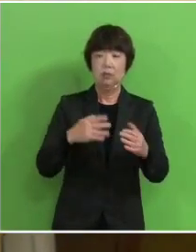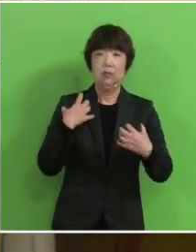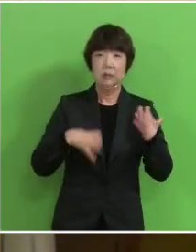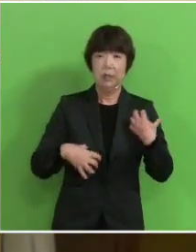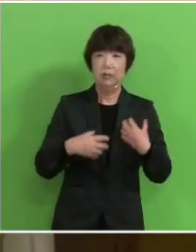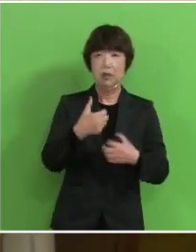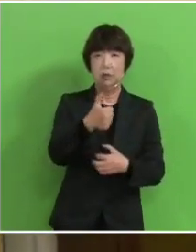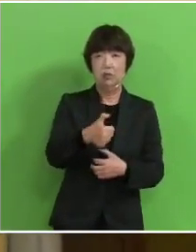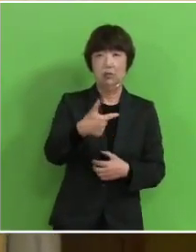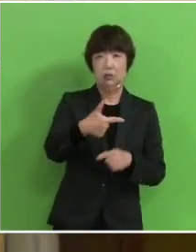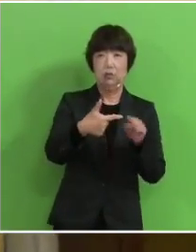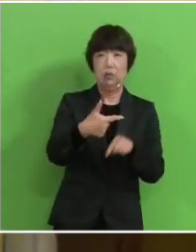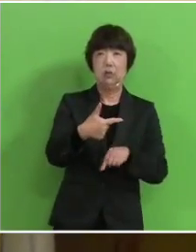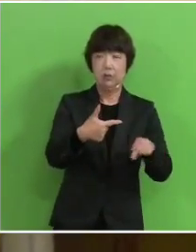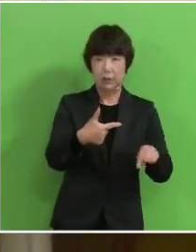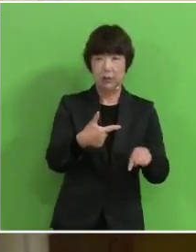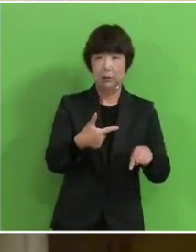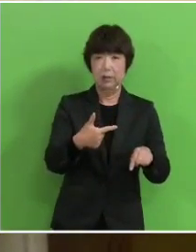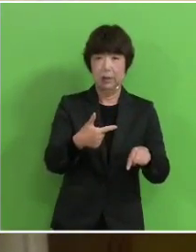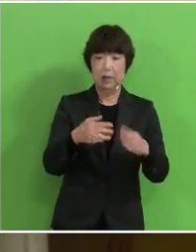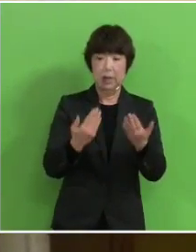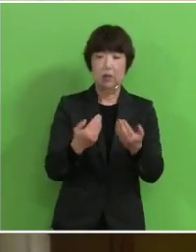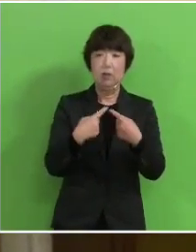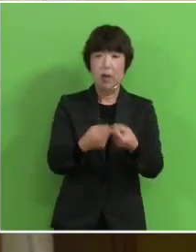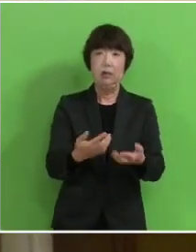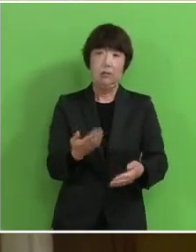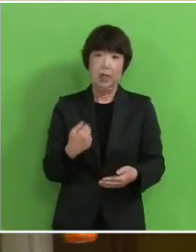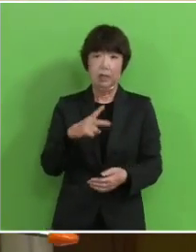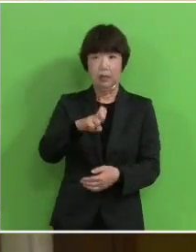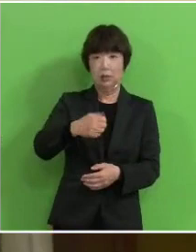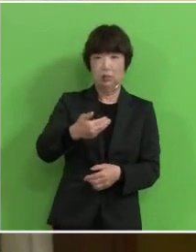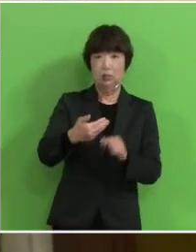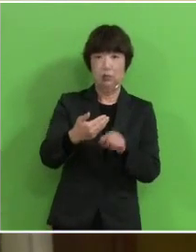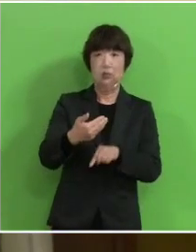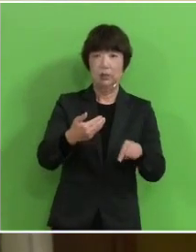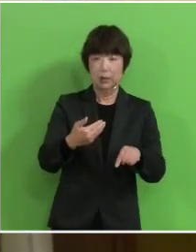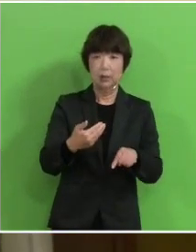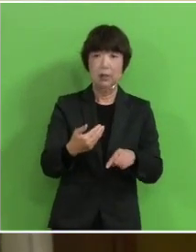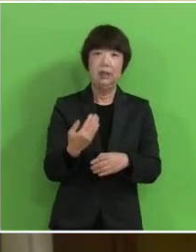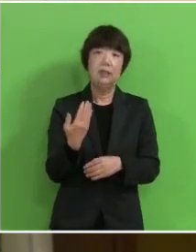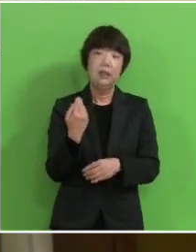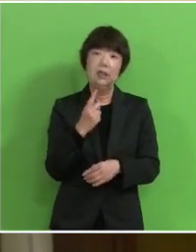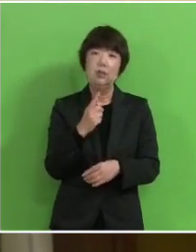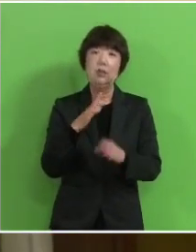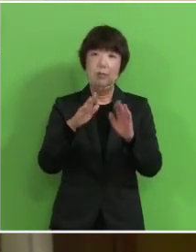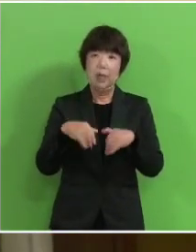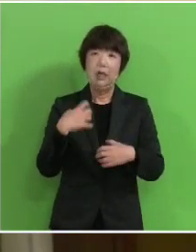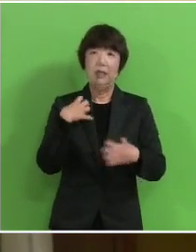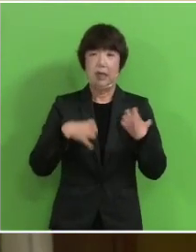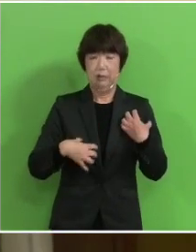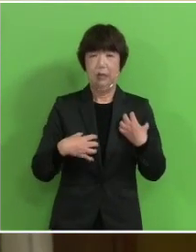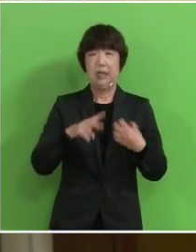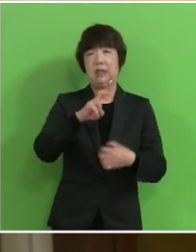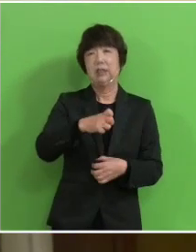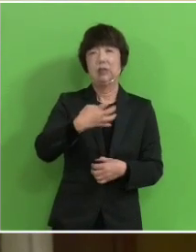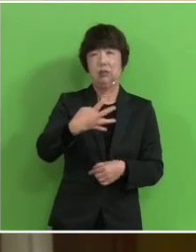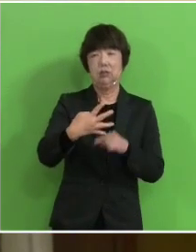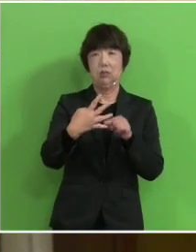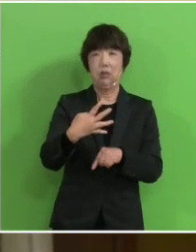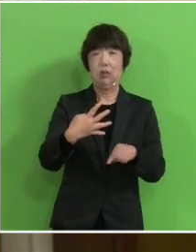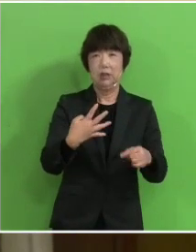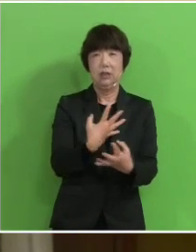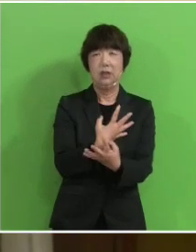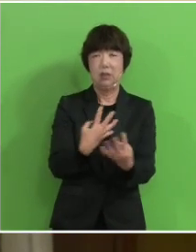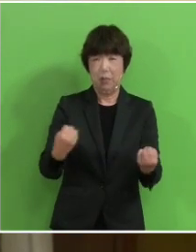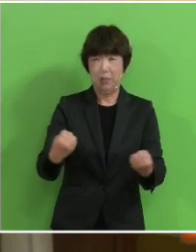56名未就学児が29名そしてさっき申し上げたこの学生が24名と多く